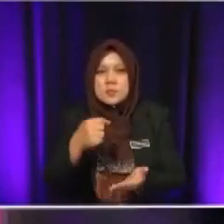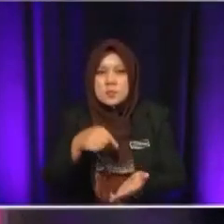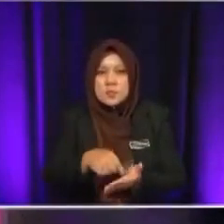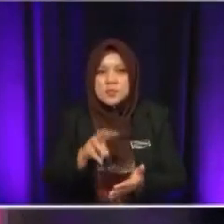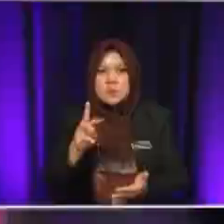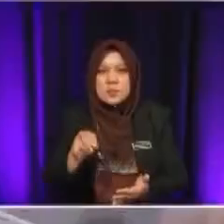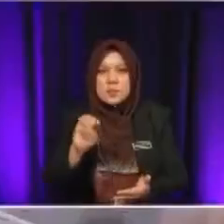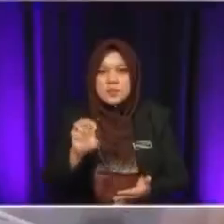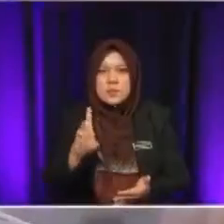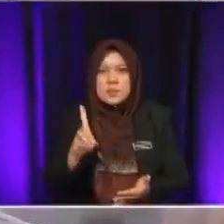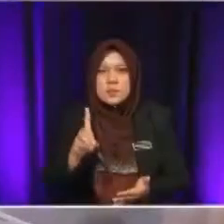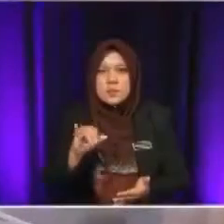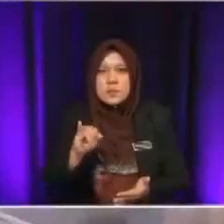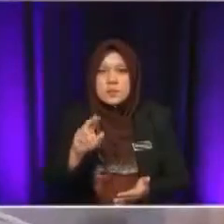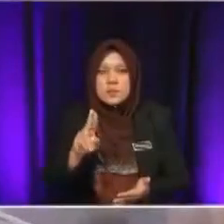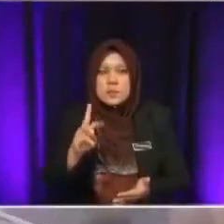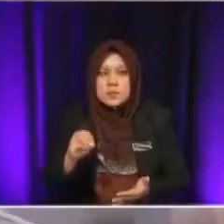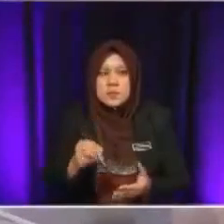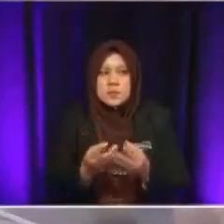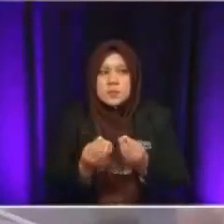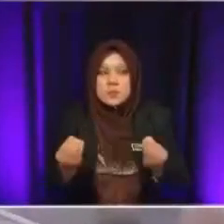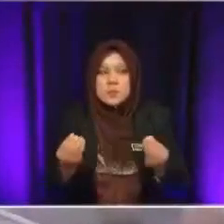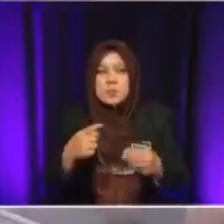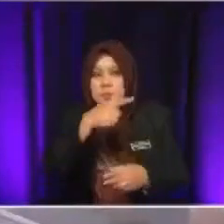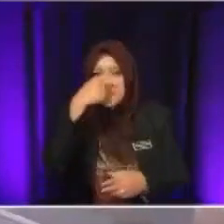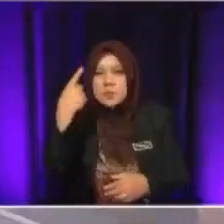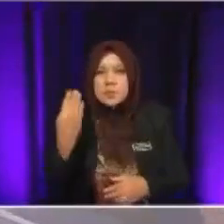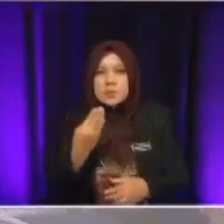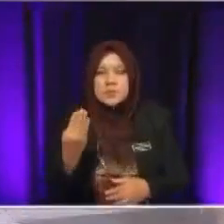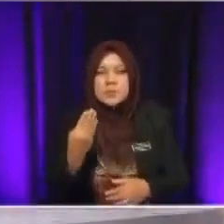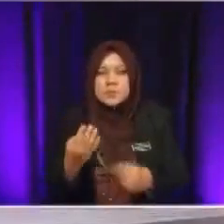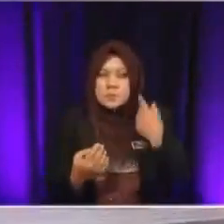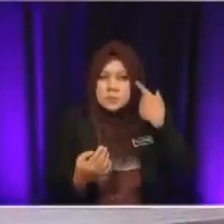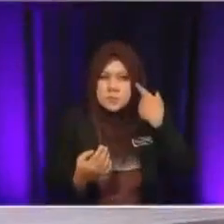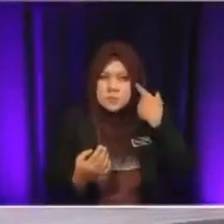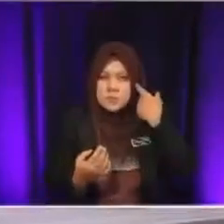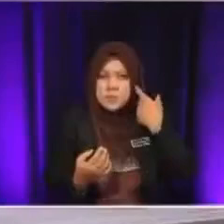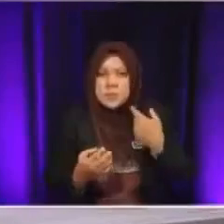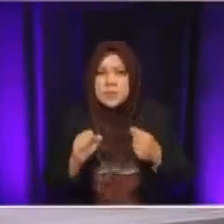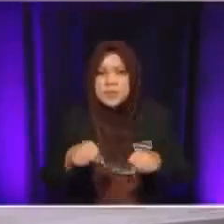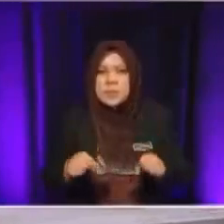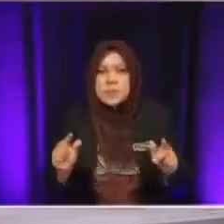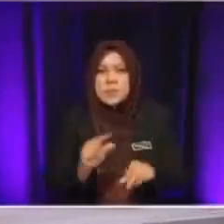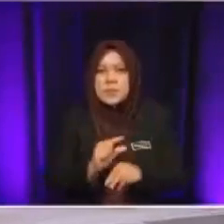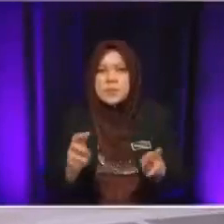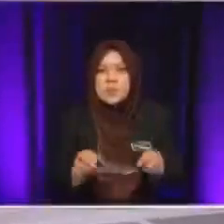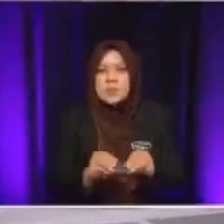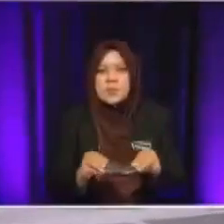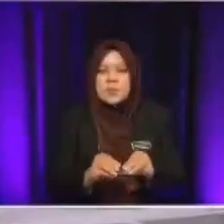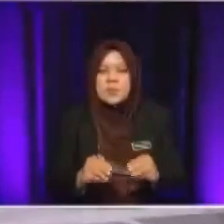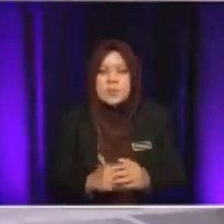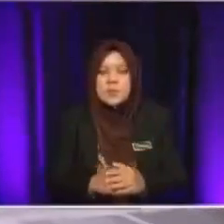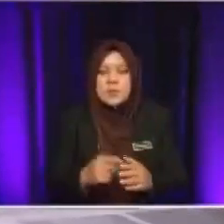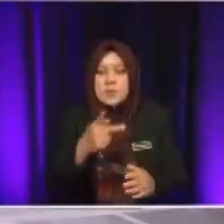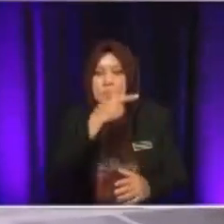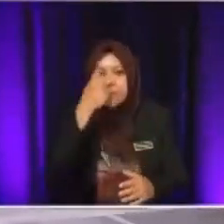medium. Okey, yang ini depan Mira ni ialah tanah lah, tanah hitam biasa. Okey, ataupun peat moss. Okey, boleh guna macam-macam. Cuma saya pilih lekabos. Okey,